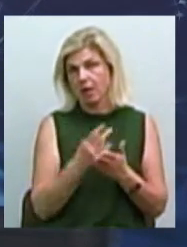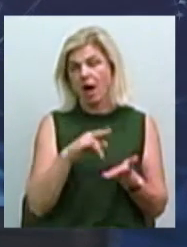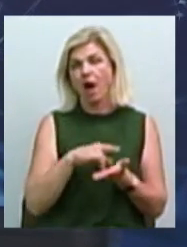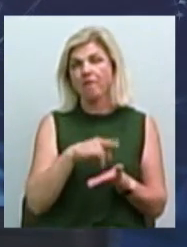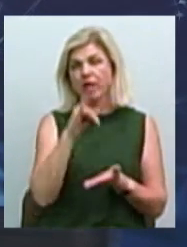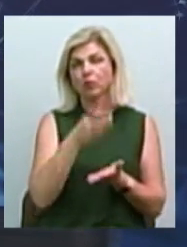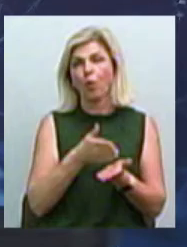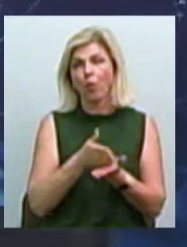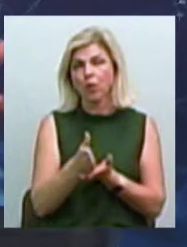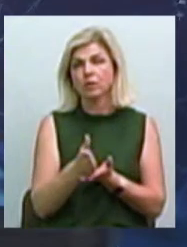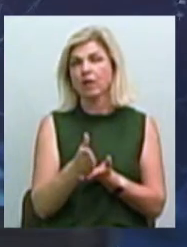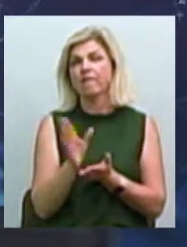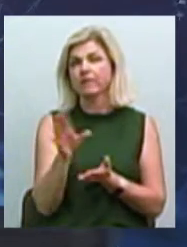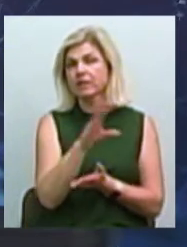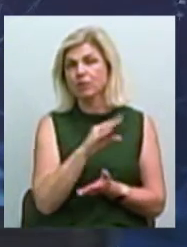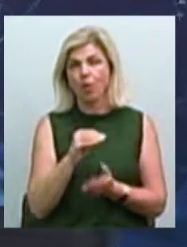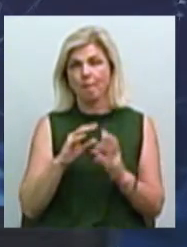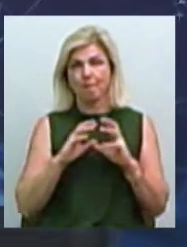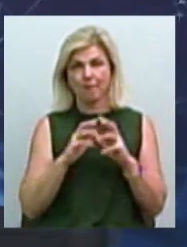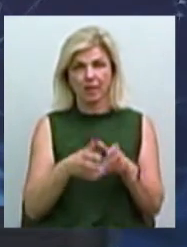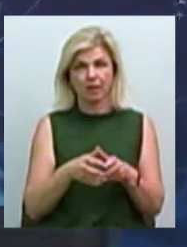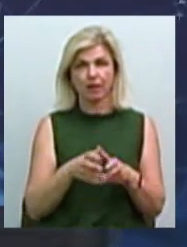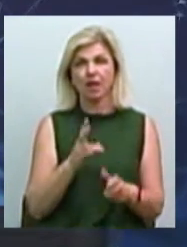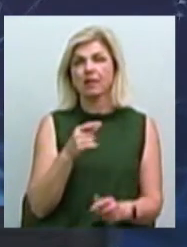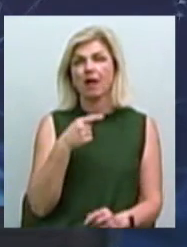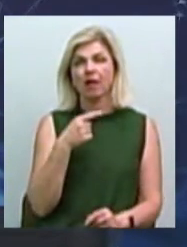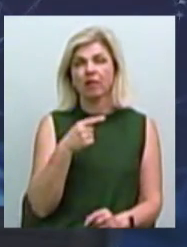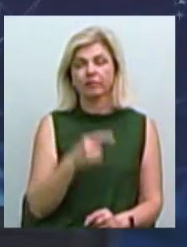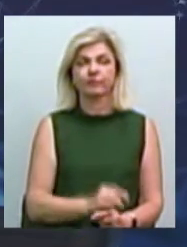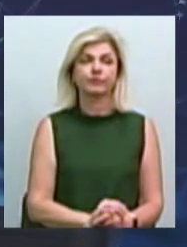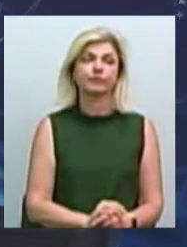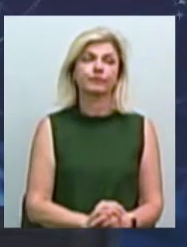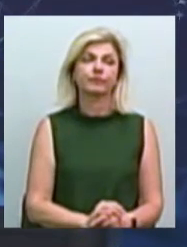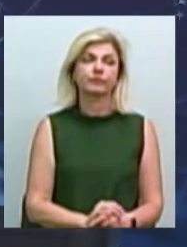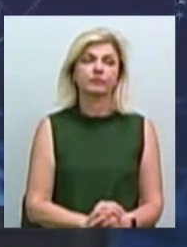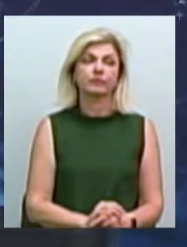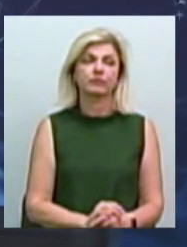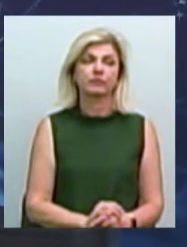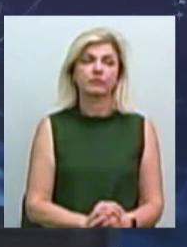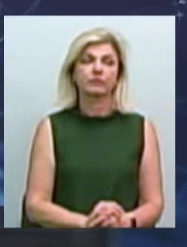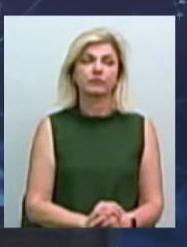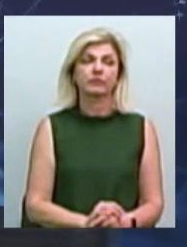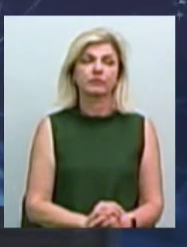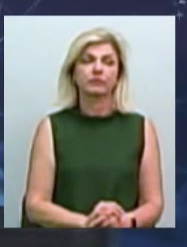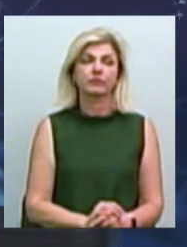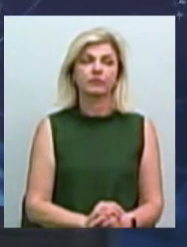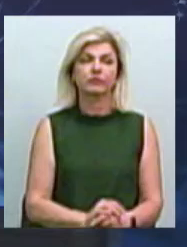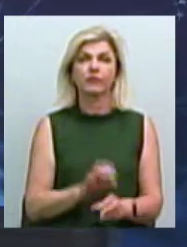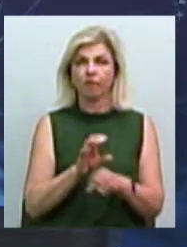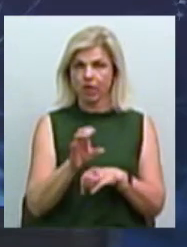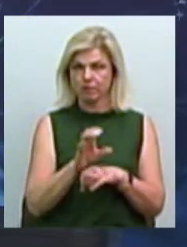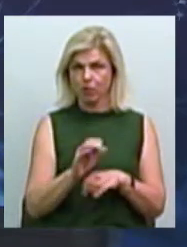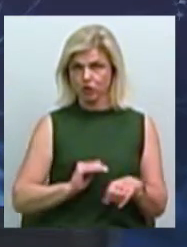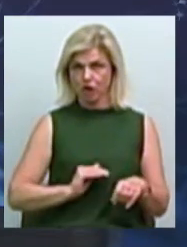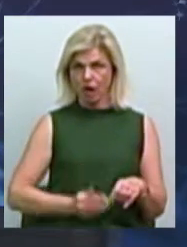авиационная отрасль практически во всем мире, ну вот мы не говорим Airbus, мы говорим Соединенные Штаты Америки, они производятся полностью частными